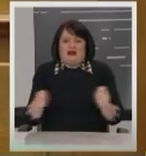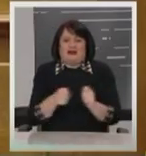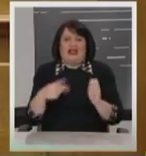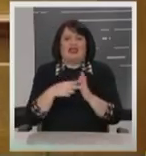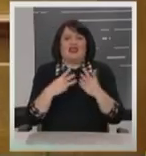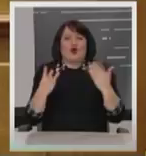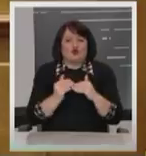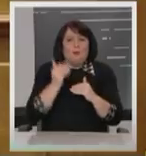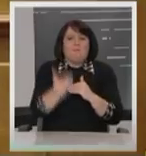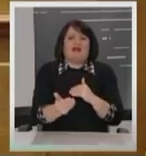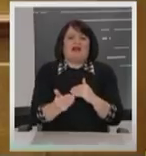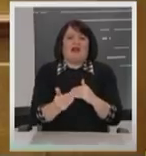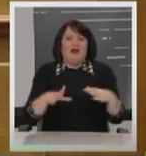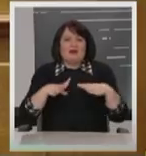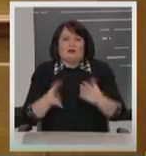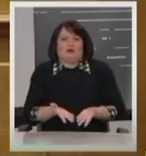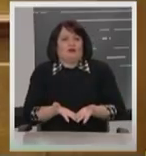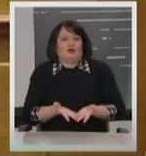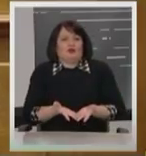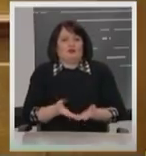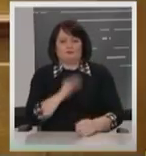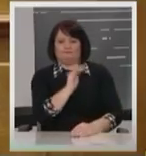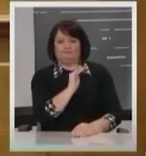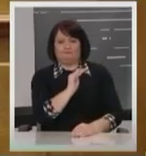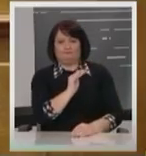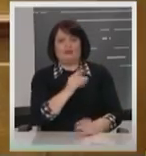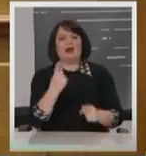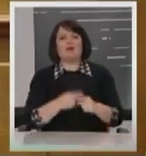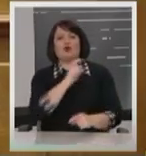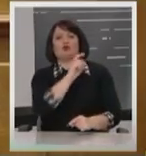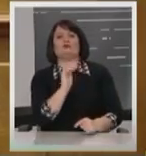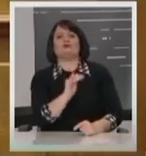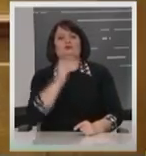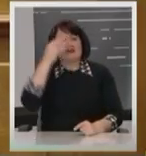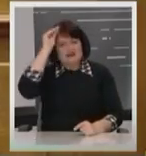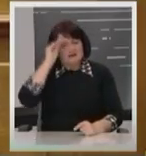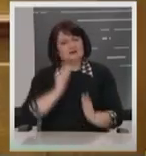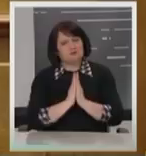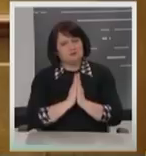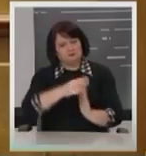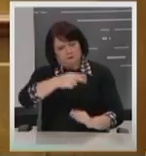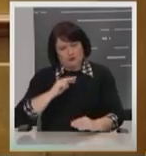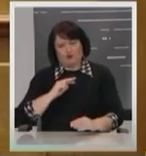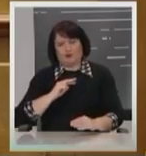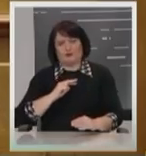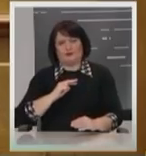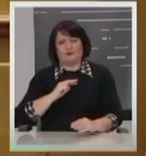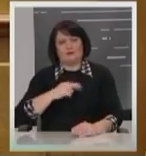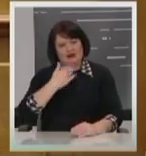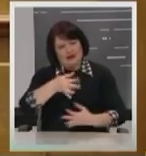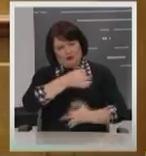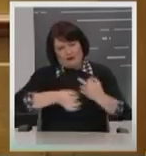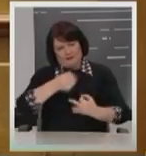2018? Και θα ήθελα, κύριε Τσίπρα, να σας θέσω ένα πολύ απλό ερώτημα. Παρακαλώ να μου απαντήσετε στην ομιλία